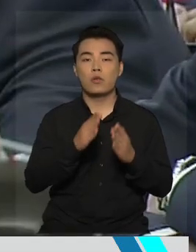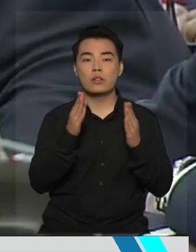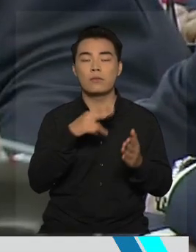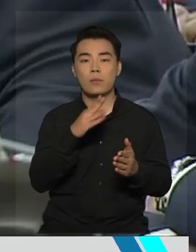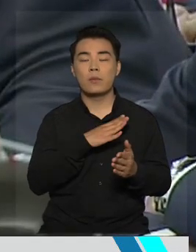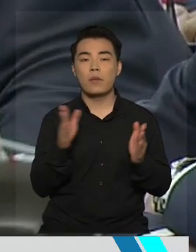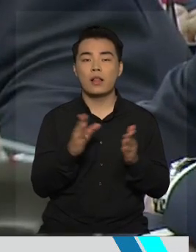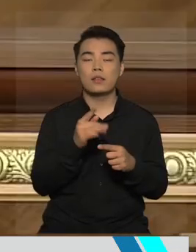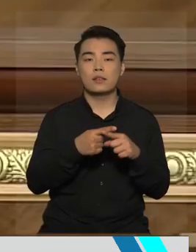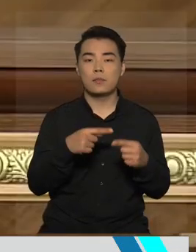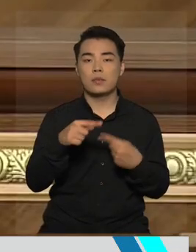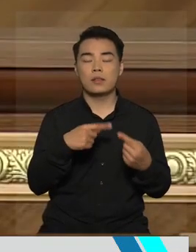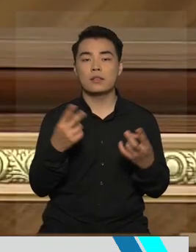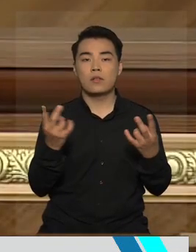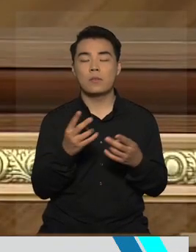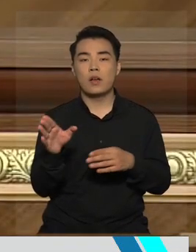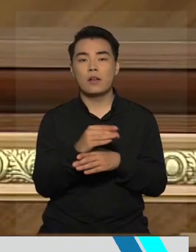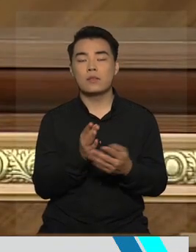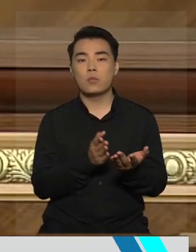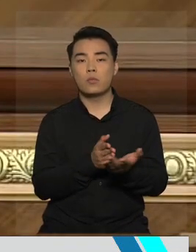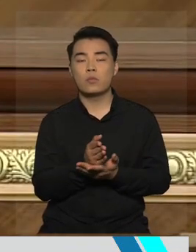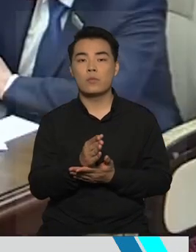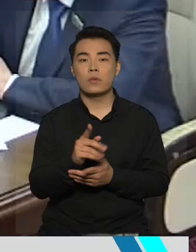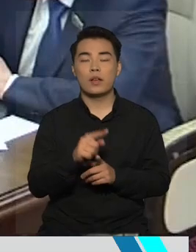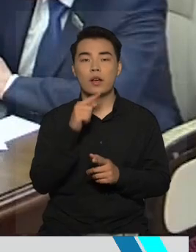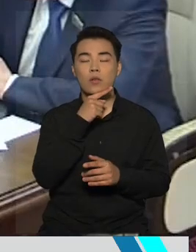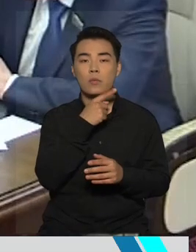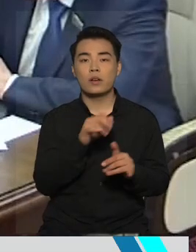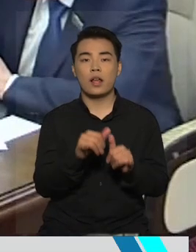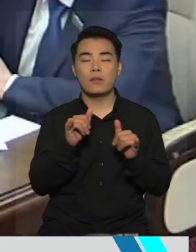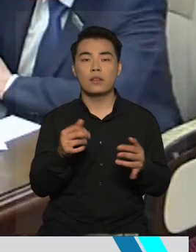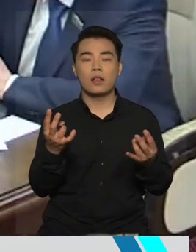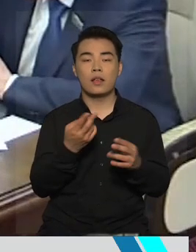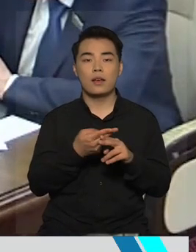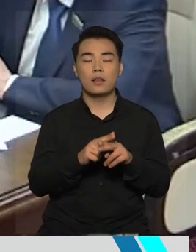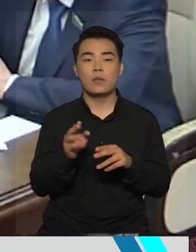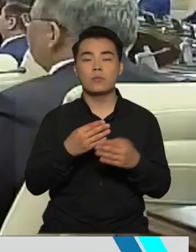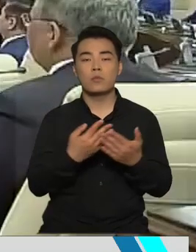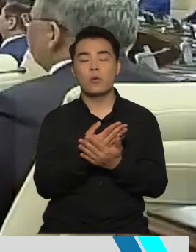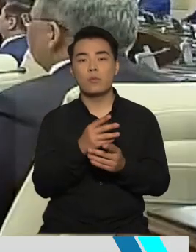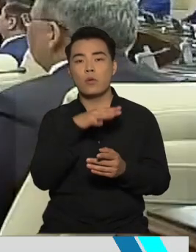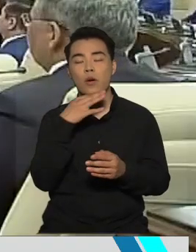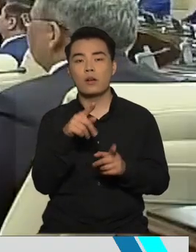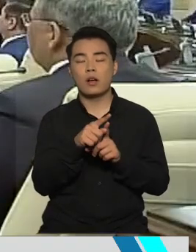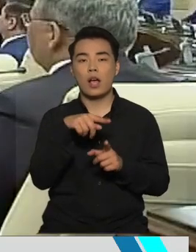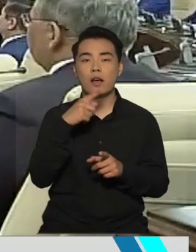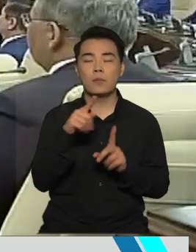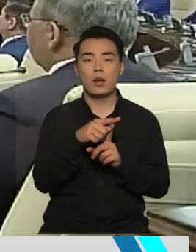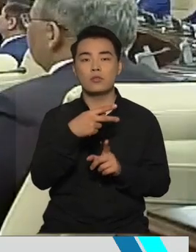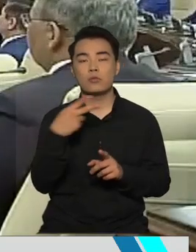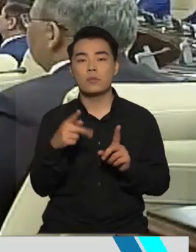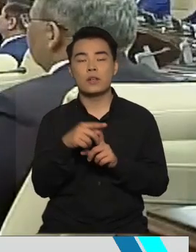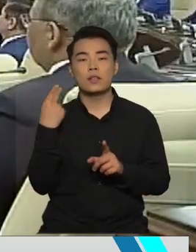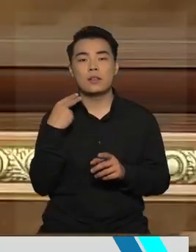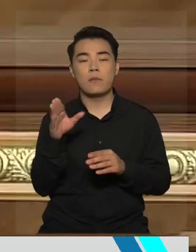и среднее предпринимательство должно стать движущей силой экономики и рынка труда. Об этом много говорилось, подчеркнул президент, однако